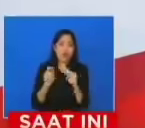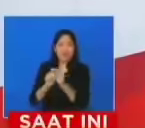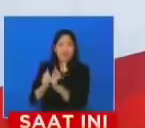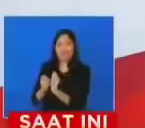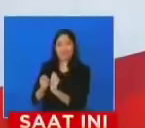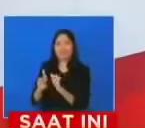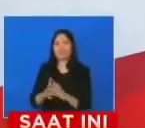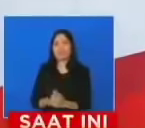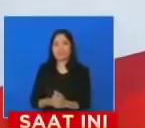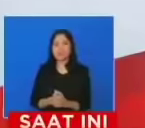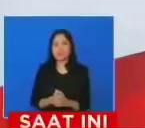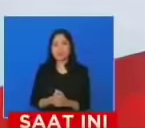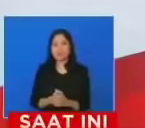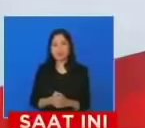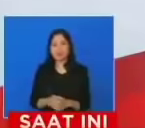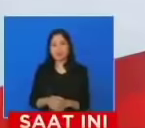tes.